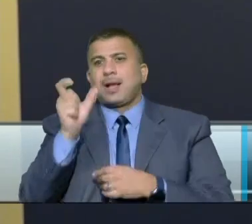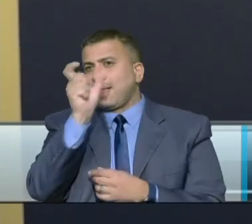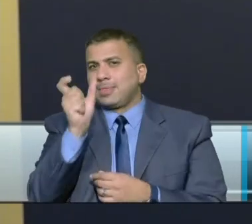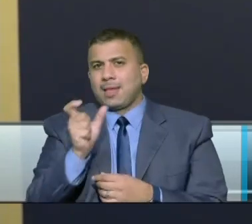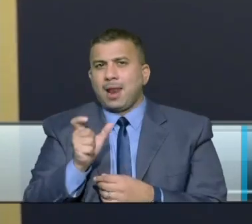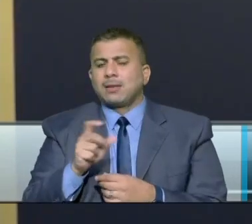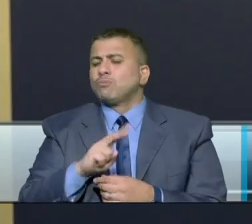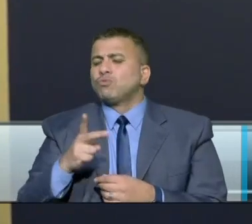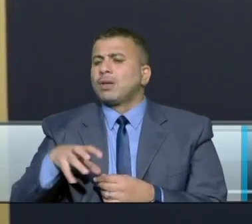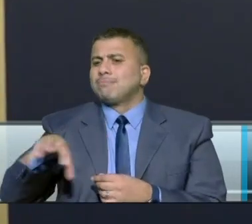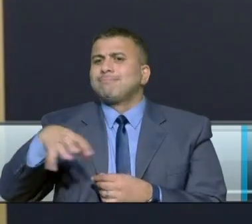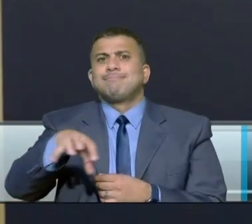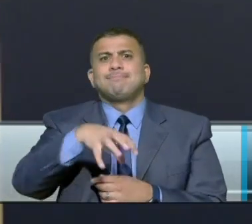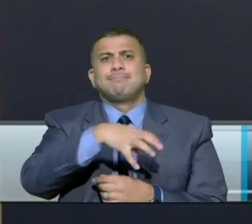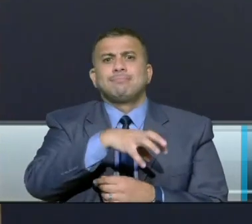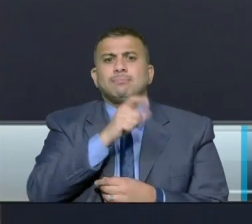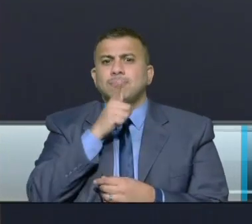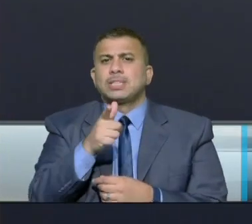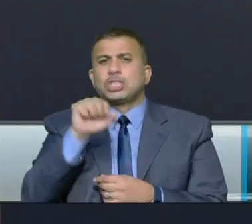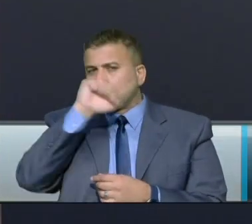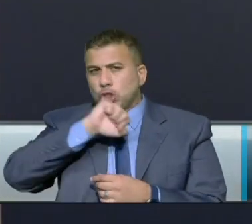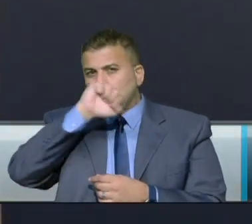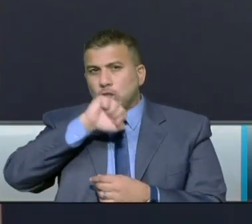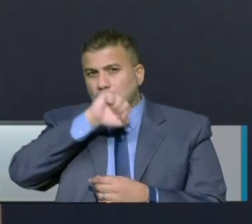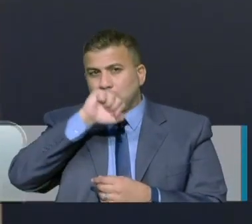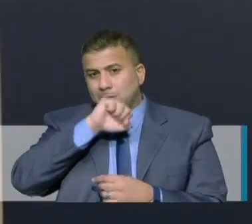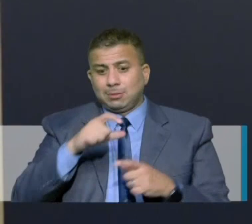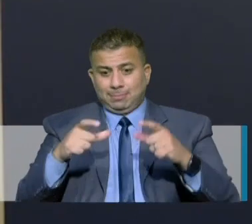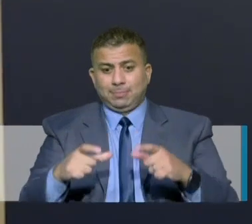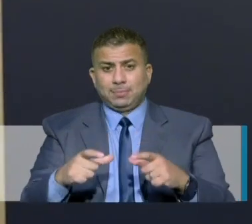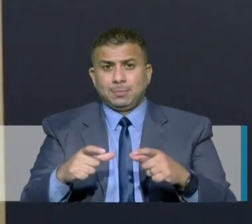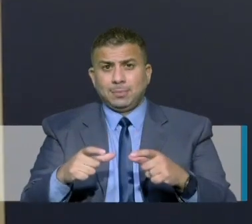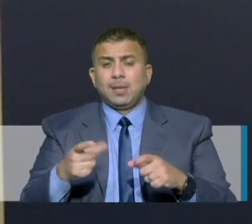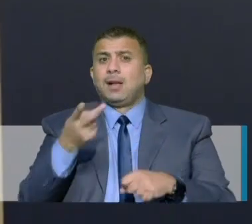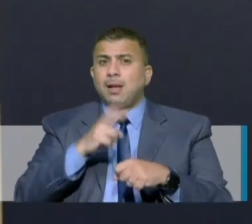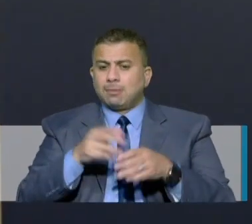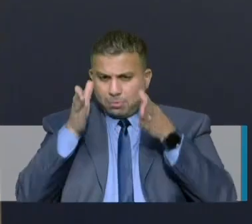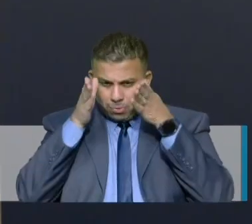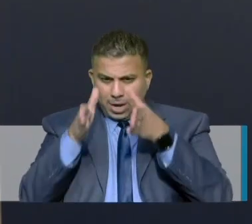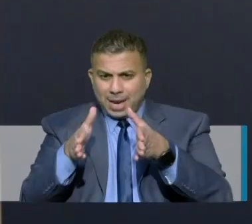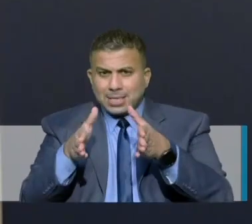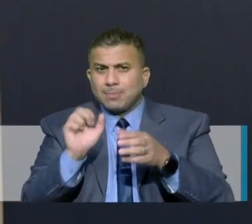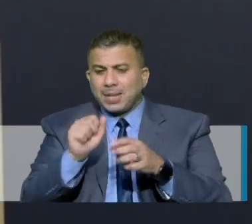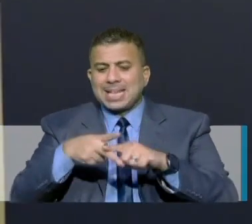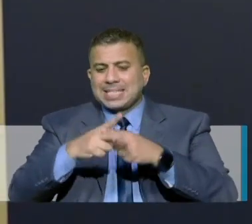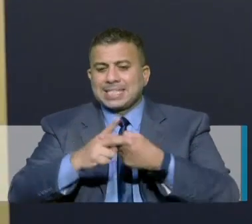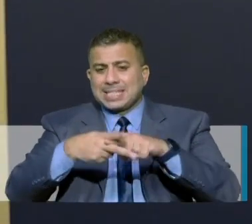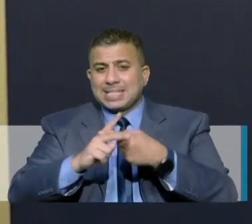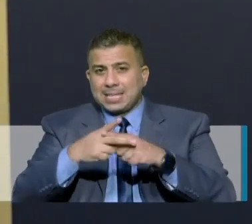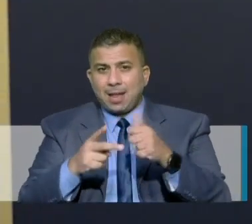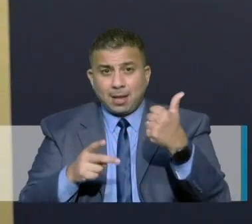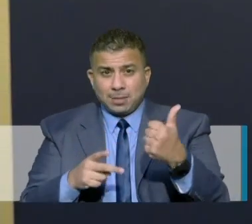في مختلف القطاعات في إمارة الشارقة. نركز اليوم بالأخص على القطاع الصناعي